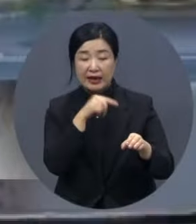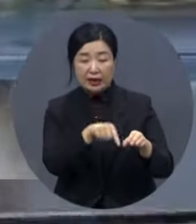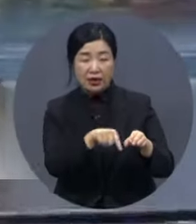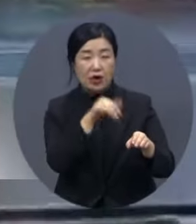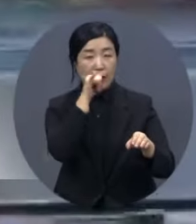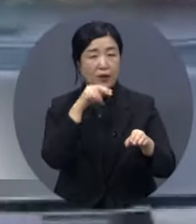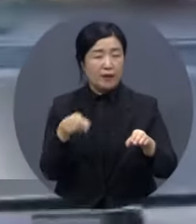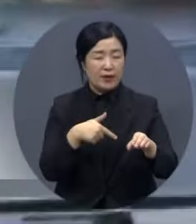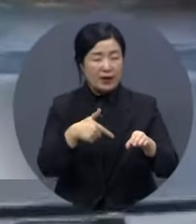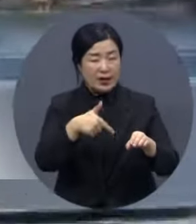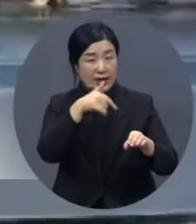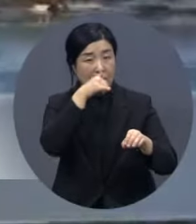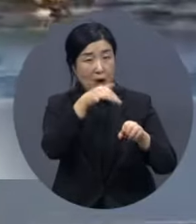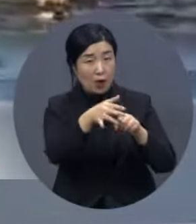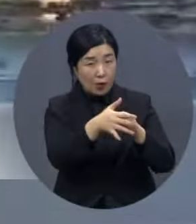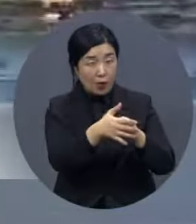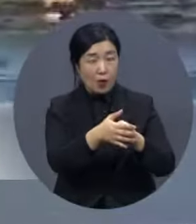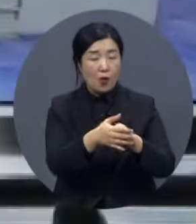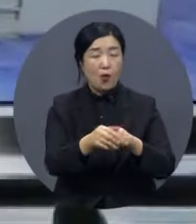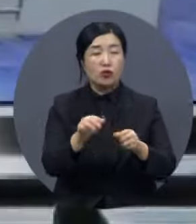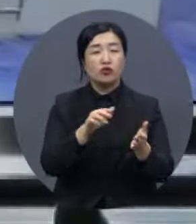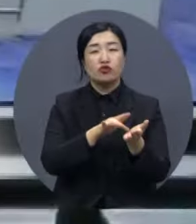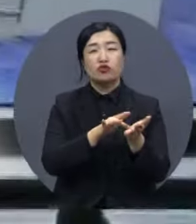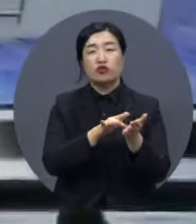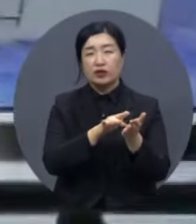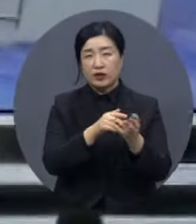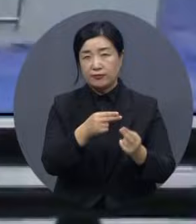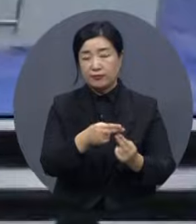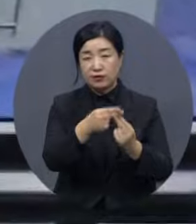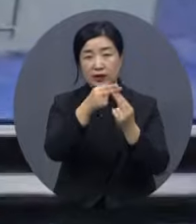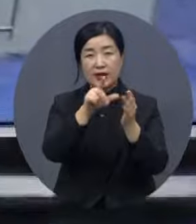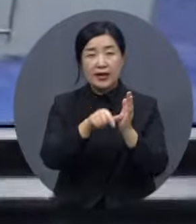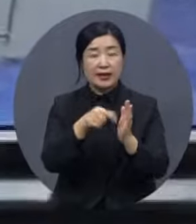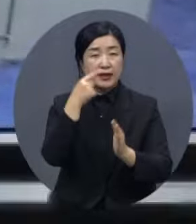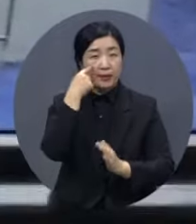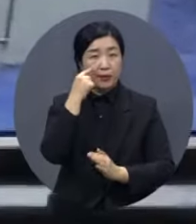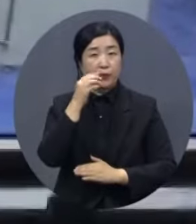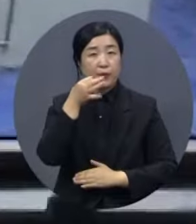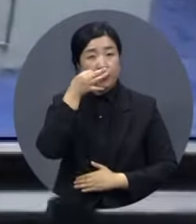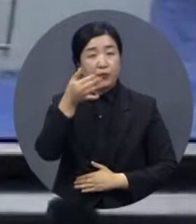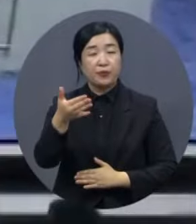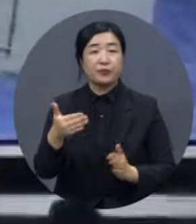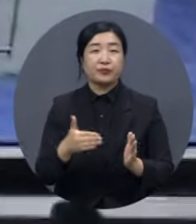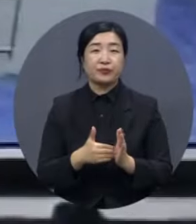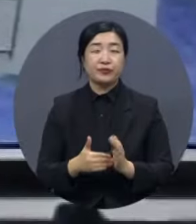소화기를 활용해 배터리 충전율에 따른 화재 진압 시연도 이루어졌습니다.